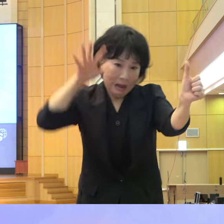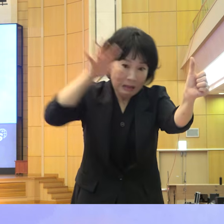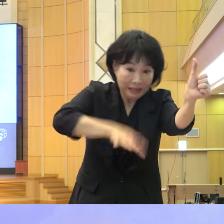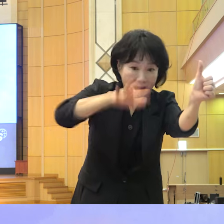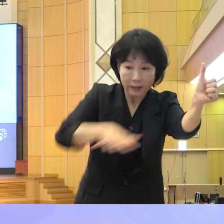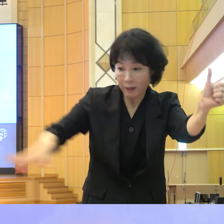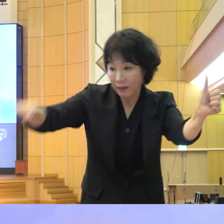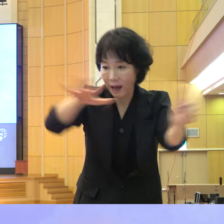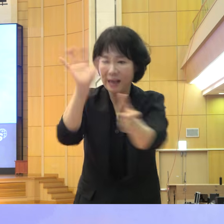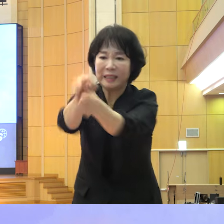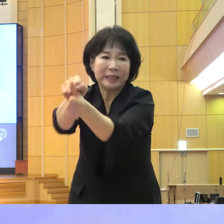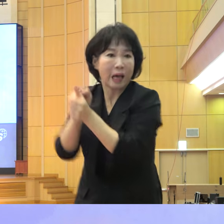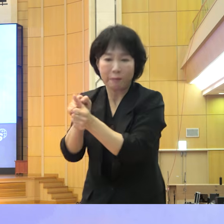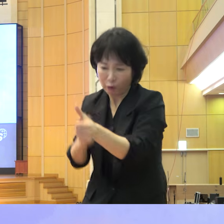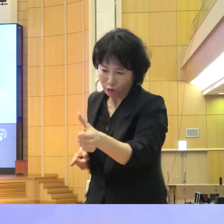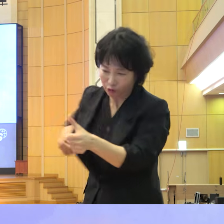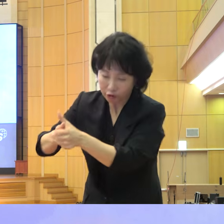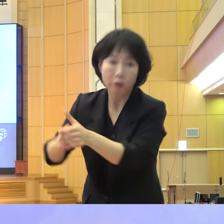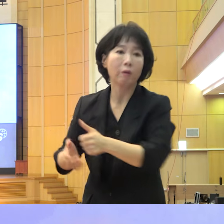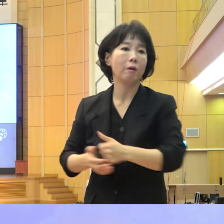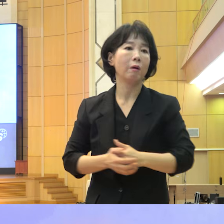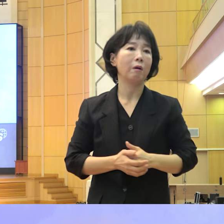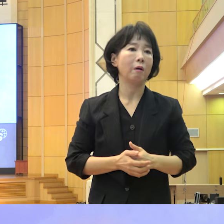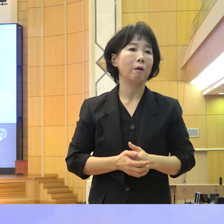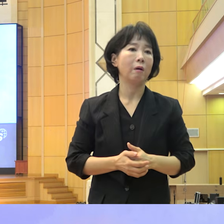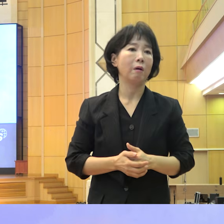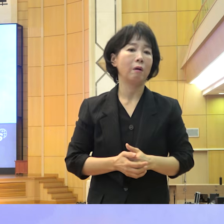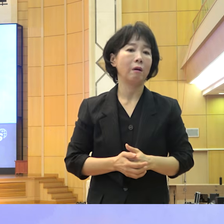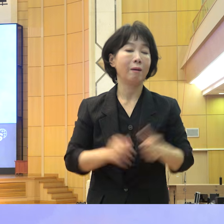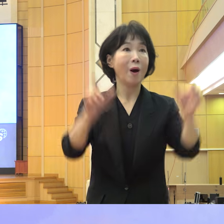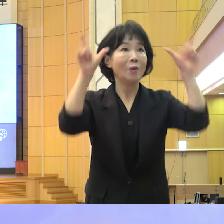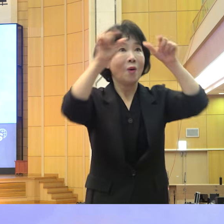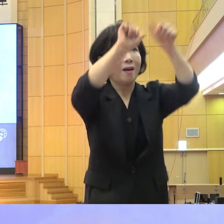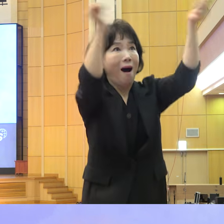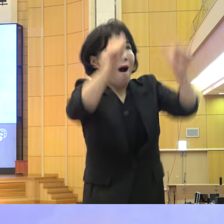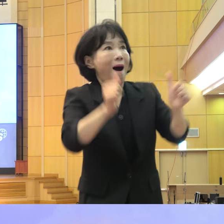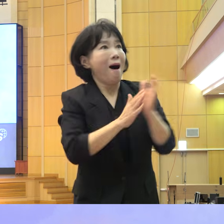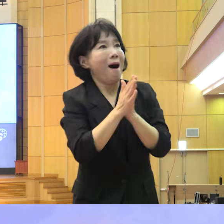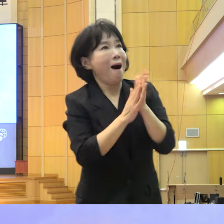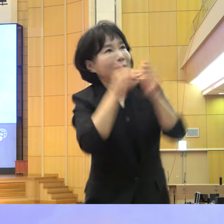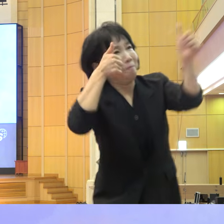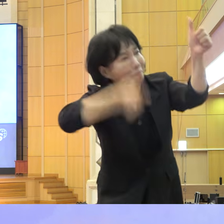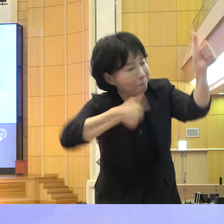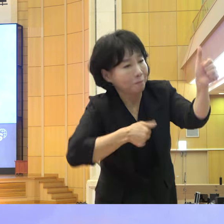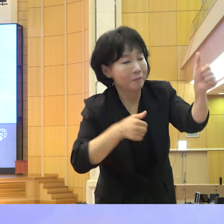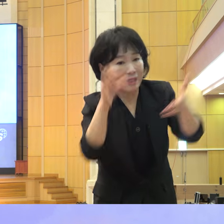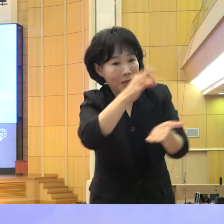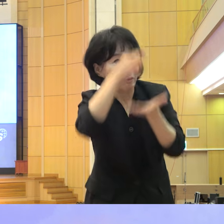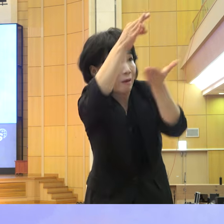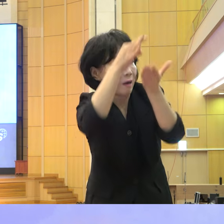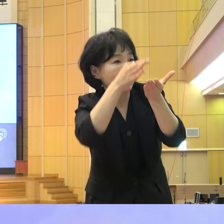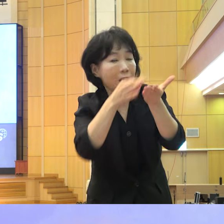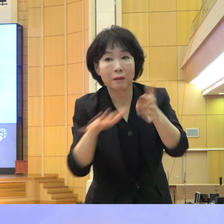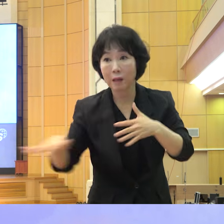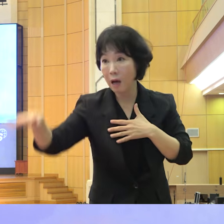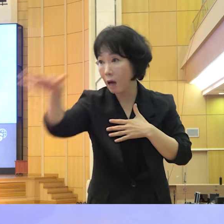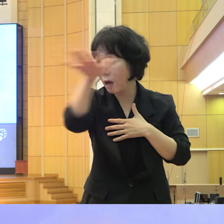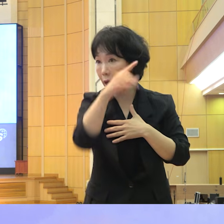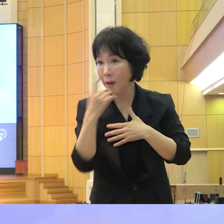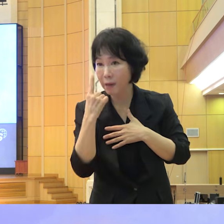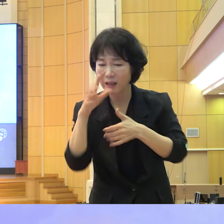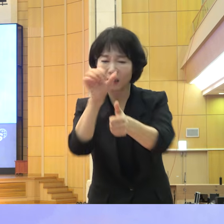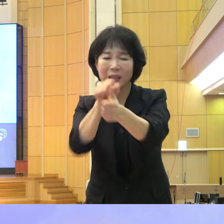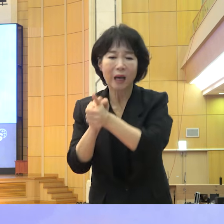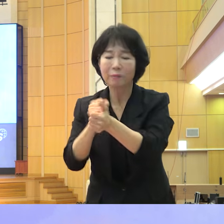드리고 거기다 소원을 빌고 예물 드리고 이런 사람들은 다, 남자든 여자든 다 쳐